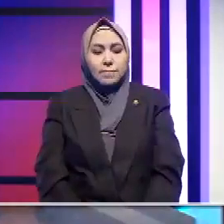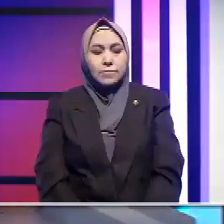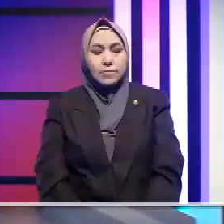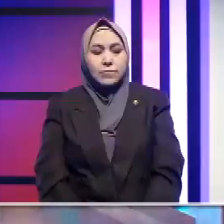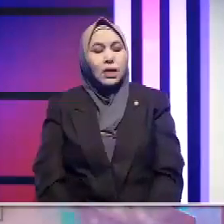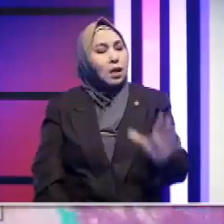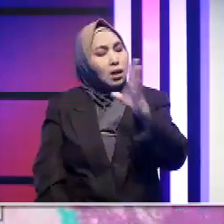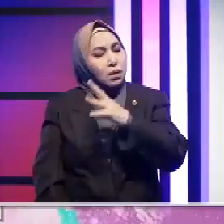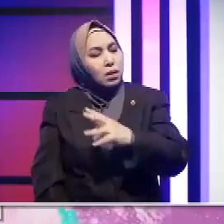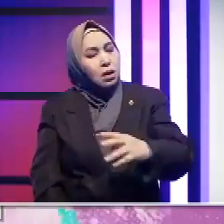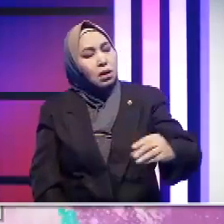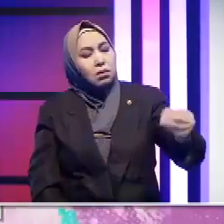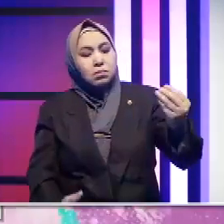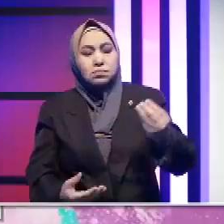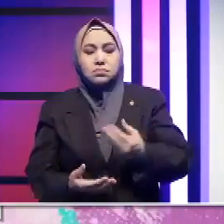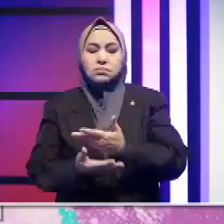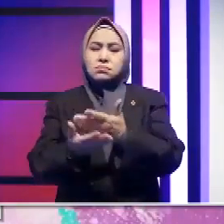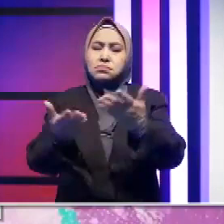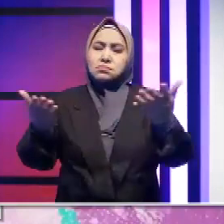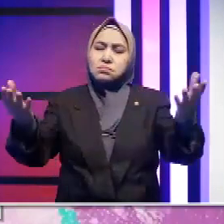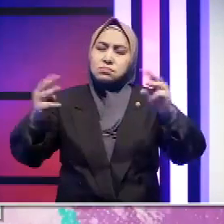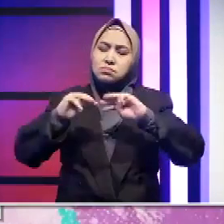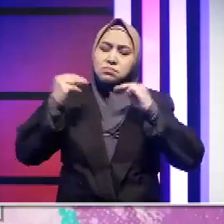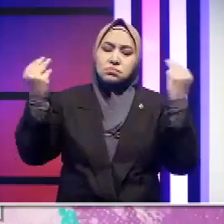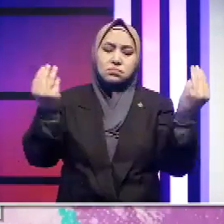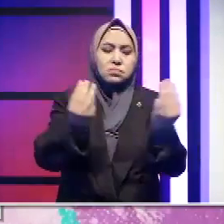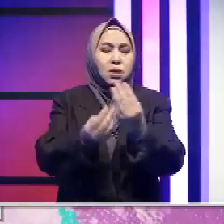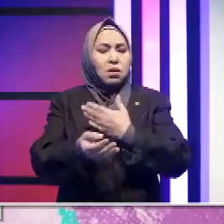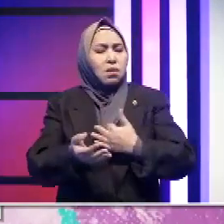hai woi apo minus